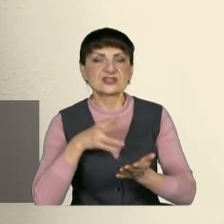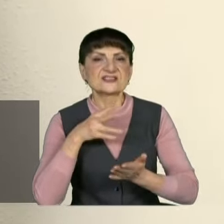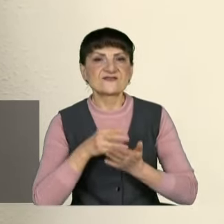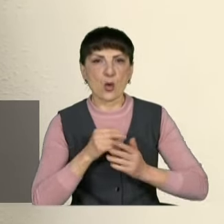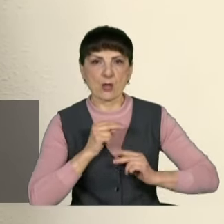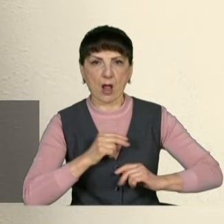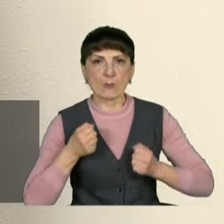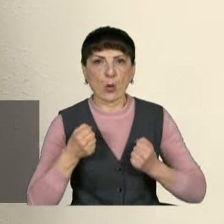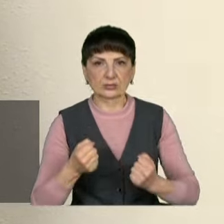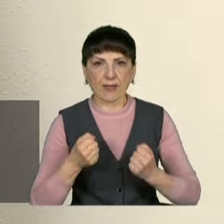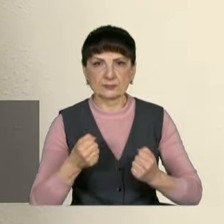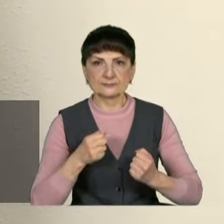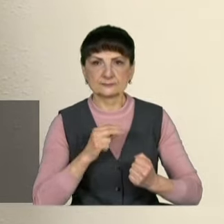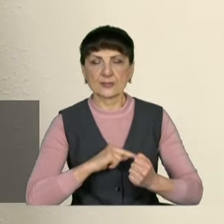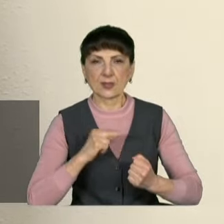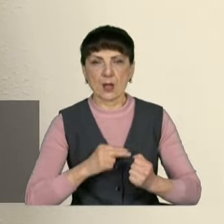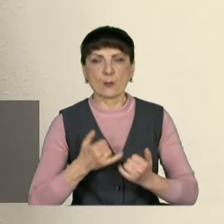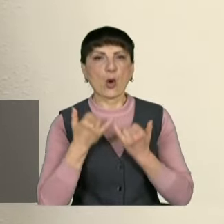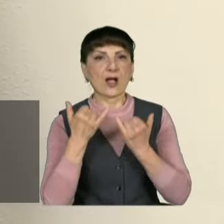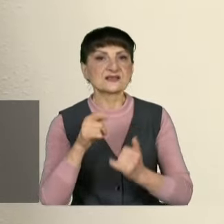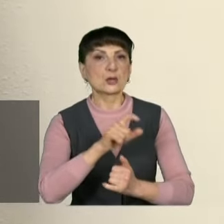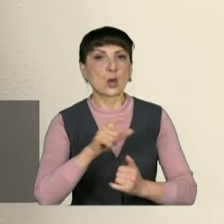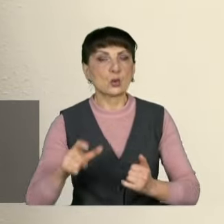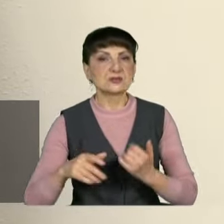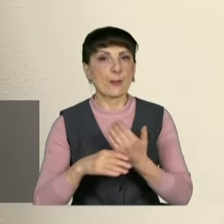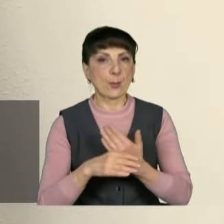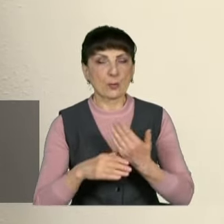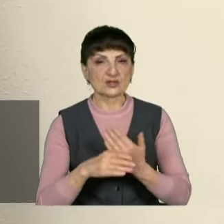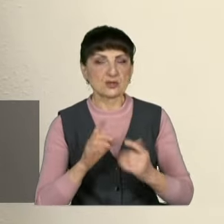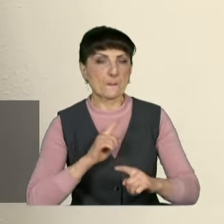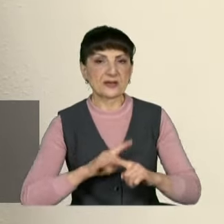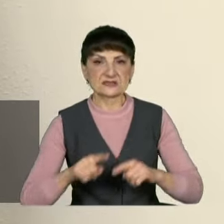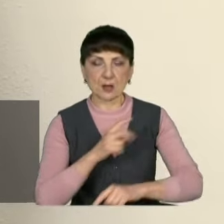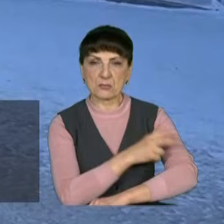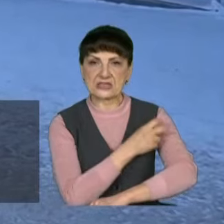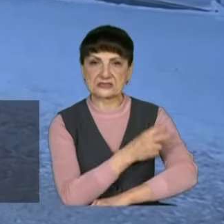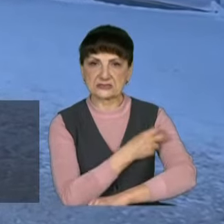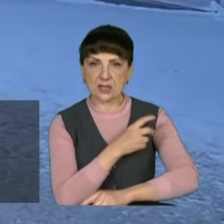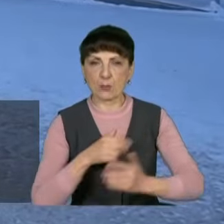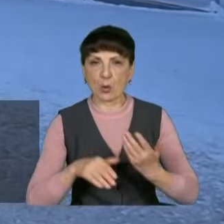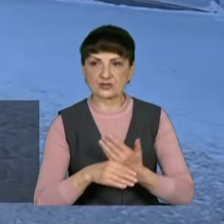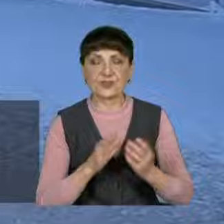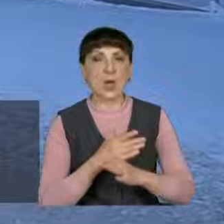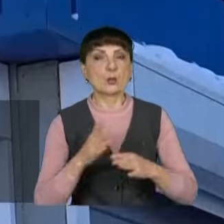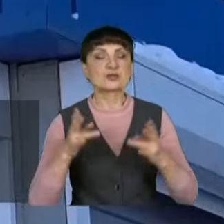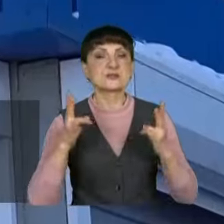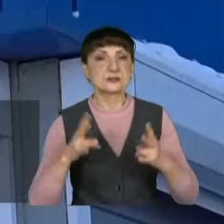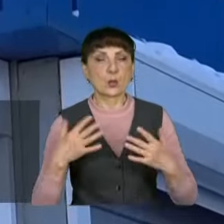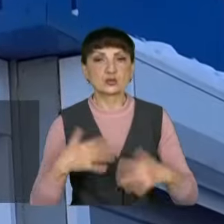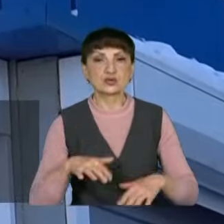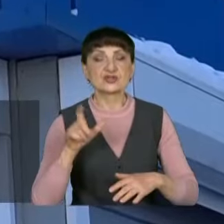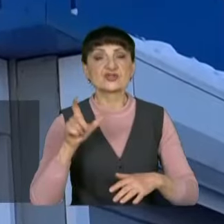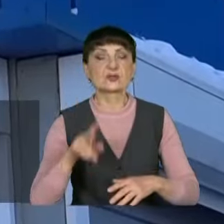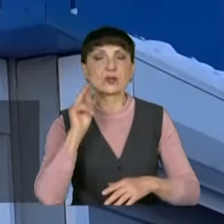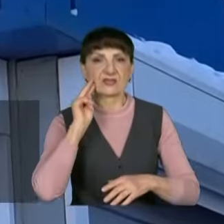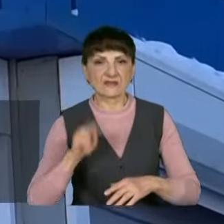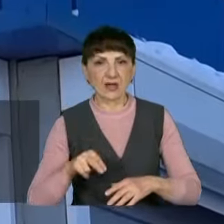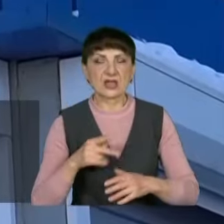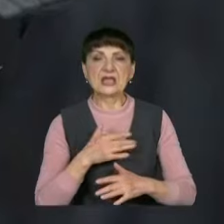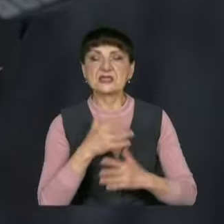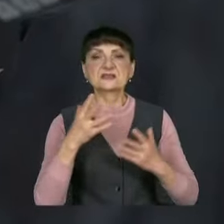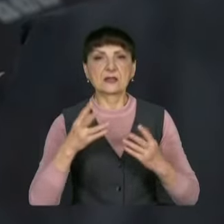на него функциональные обязанности по оказанию гражданам экстренной медицинской помощи. После случившегося подсудимый Нурболат Дакибаев